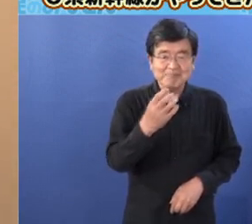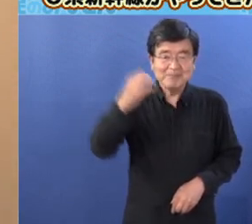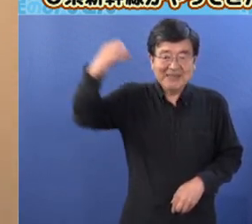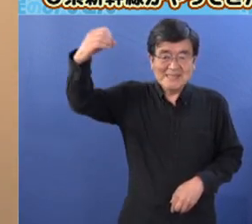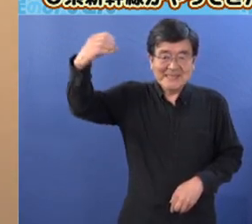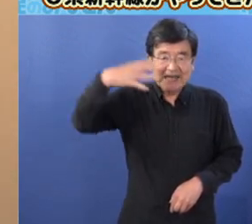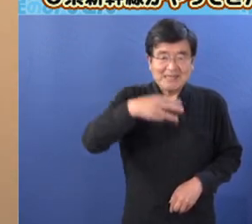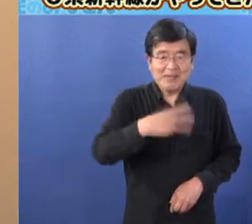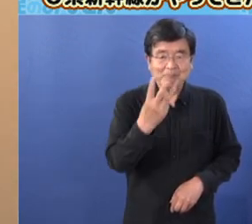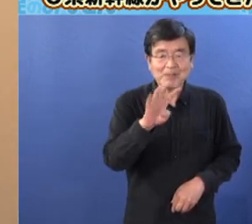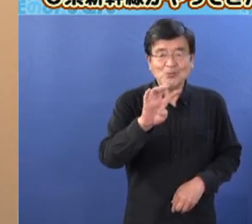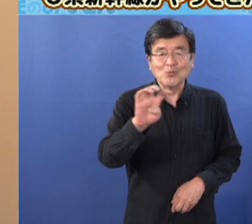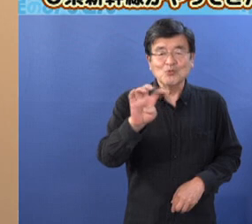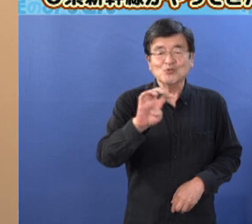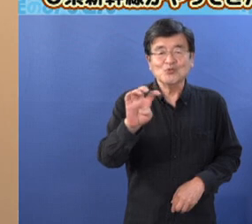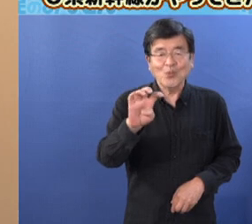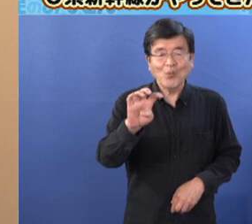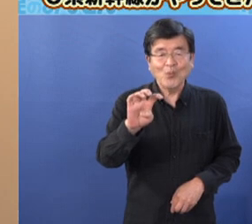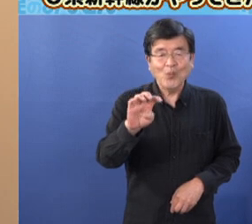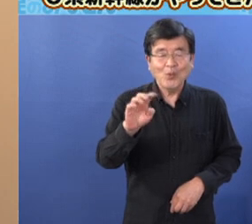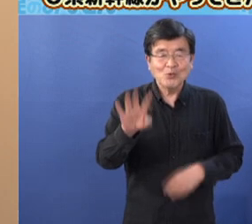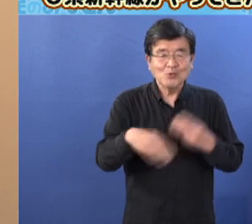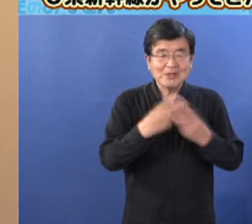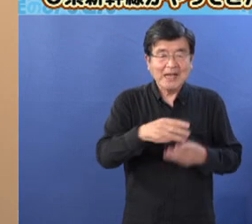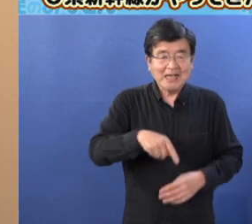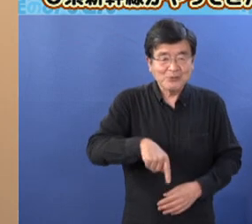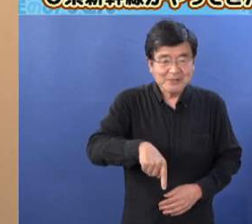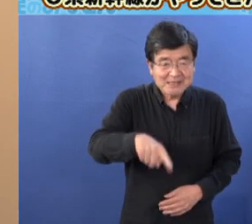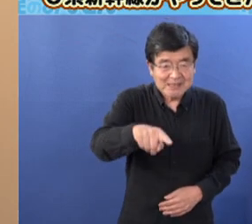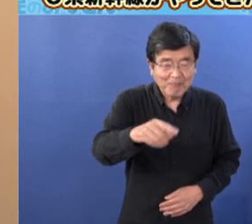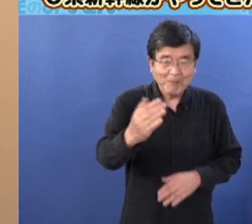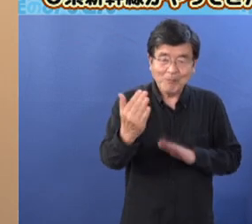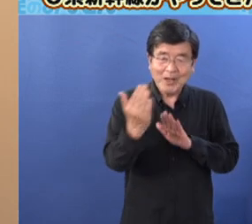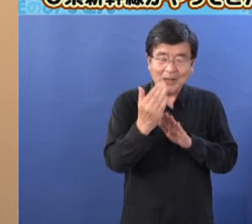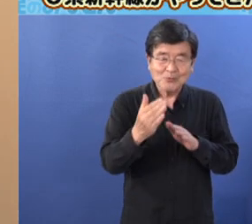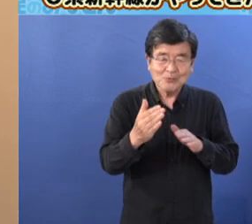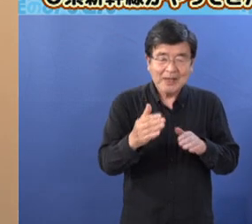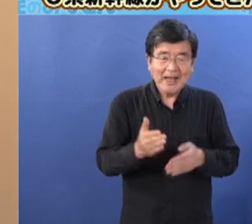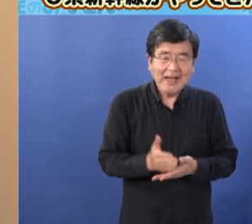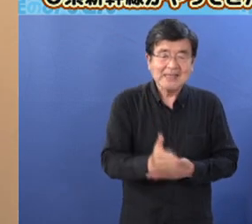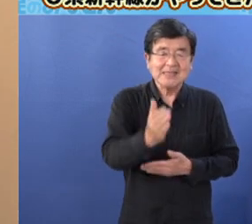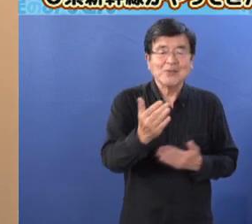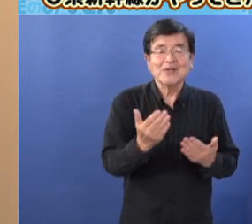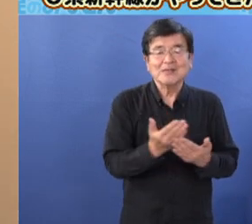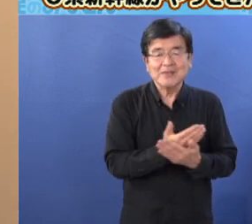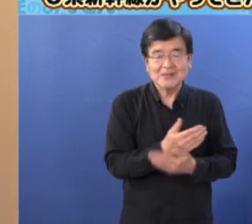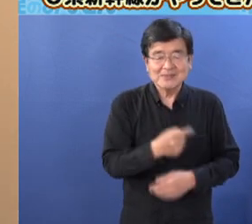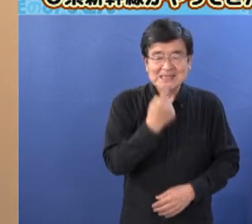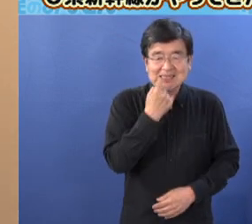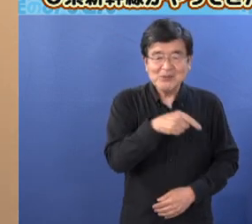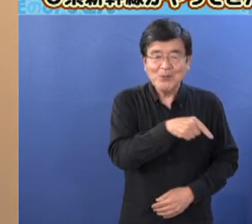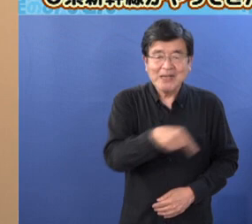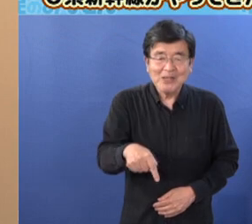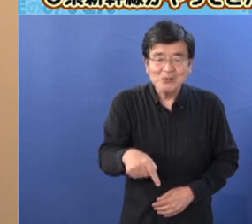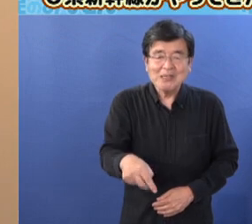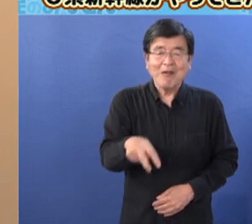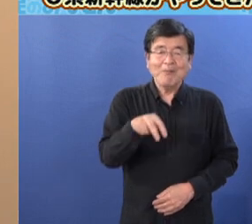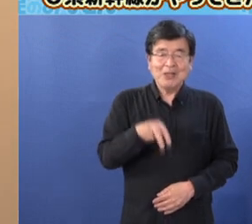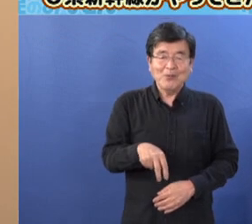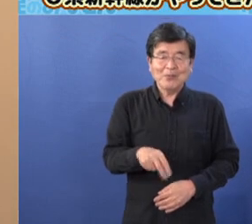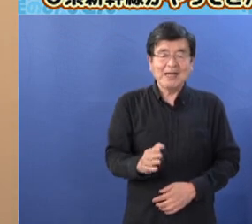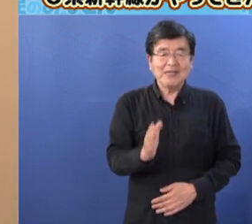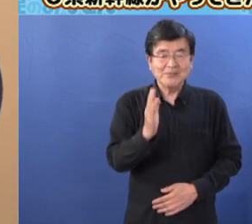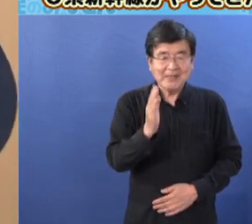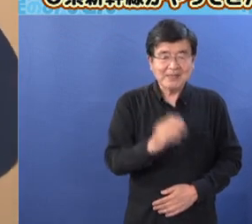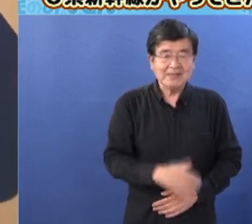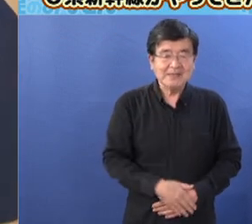光340号光340号吹田行き、まもなくの発車となります。白線の内側までお下が